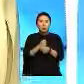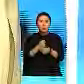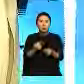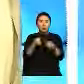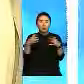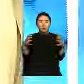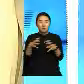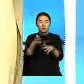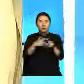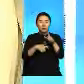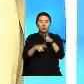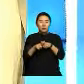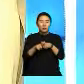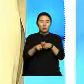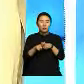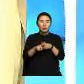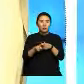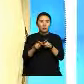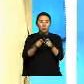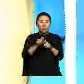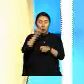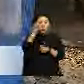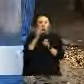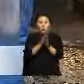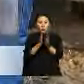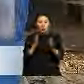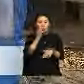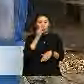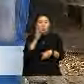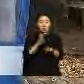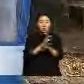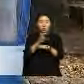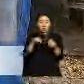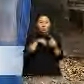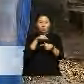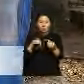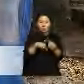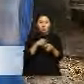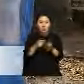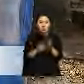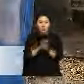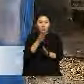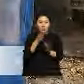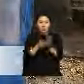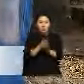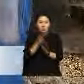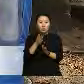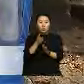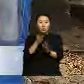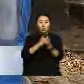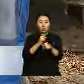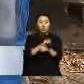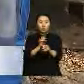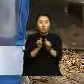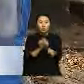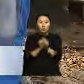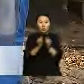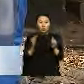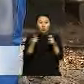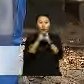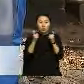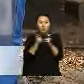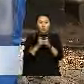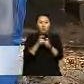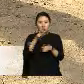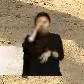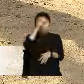협력 체계를 보완해가며 장기전에 돌입했습니다. 24시간 운영해온 소독시설에는 시 공무원은 물론